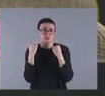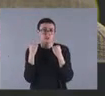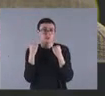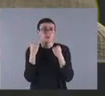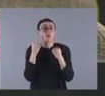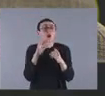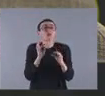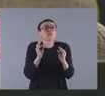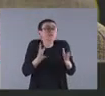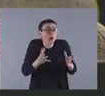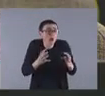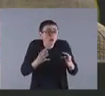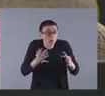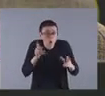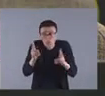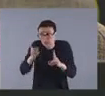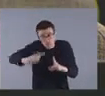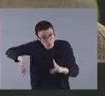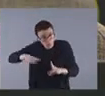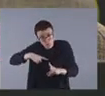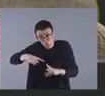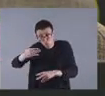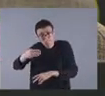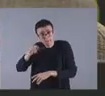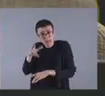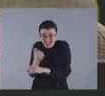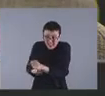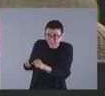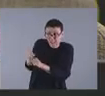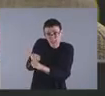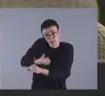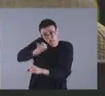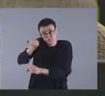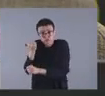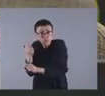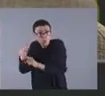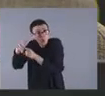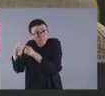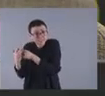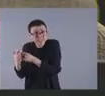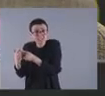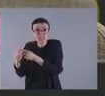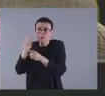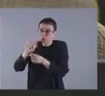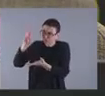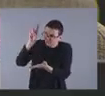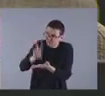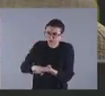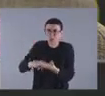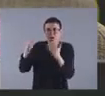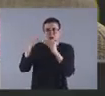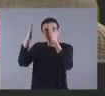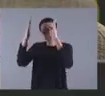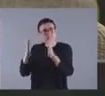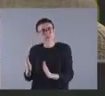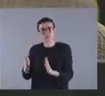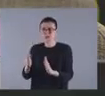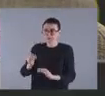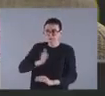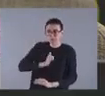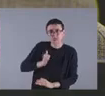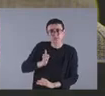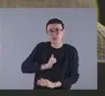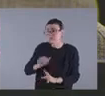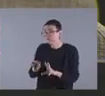de tiers-financement, ouvrant la voie à une réelle massification de la rénovation énergétique de l'habitat privé, permettant aux ménages qui n'en auraient pas les